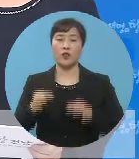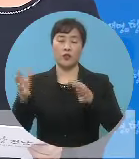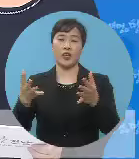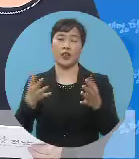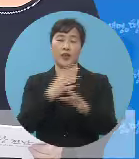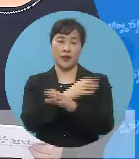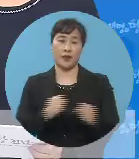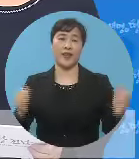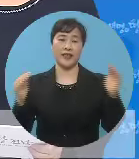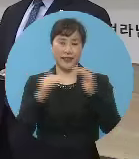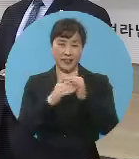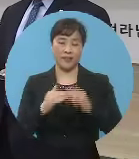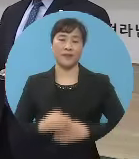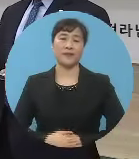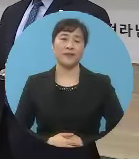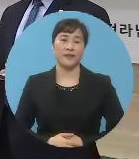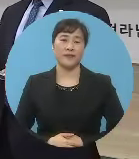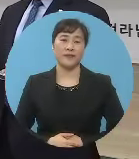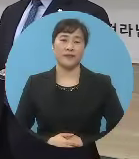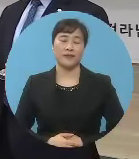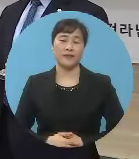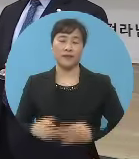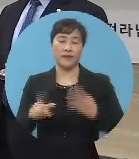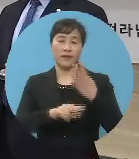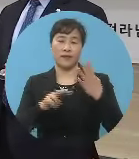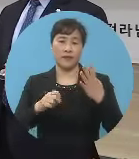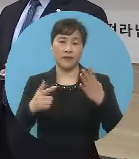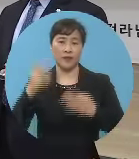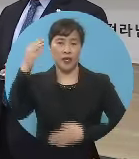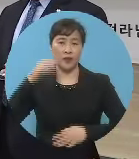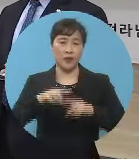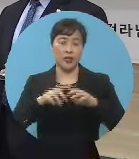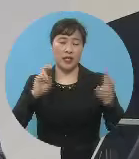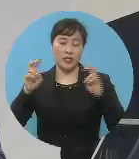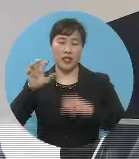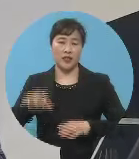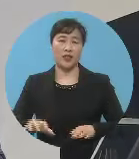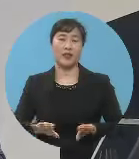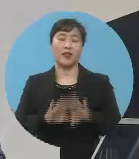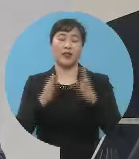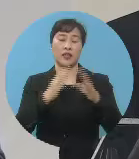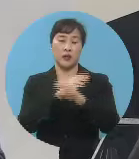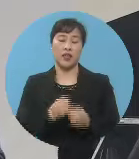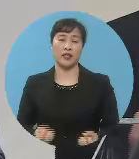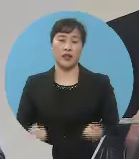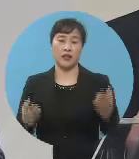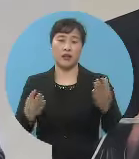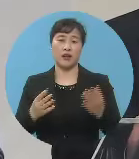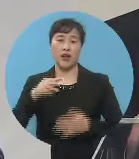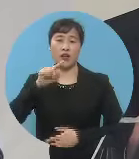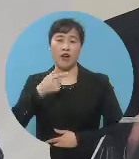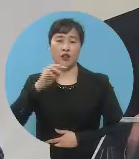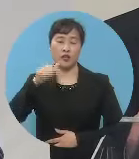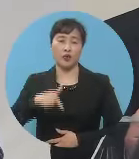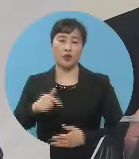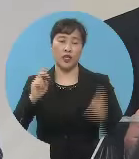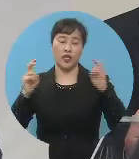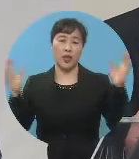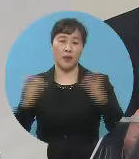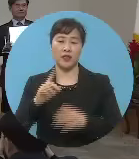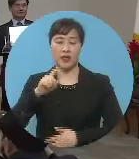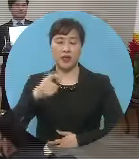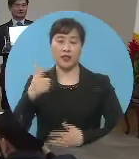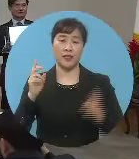협약을 했습니다. 지난 26일 한전에서 열린 이 협약식에서 주식회사 건국 등 모두 16개